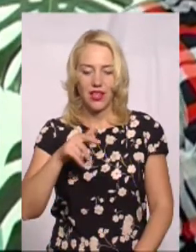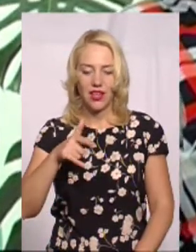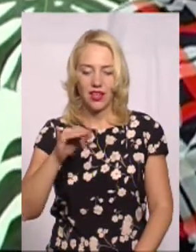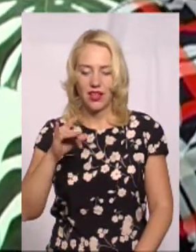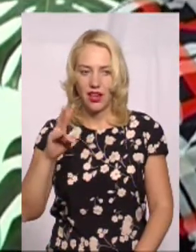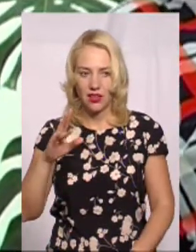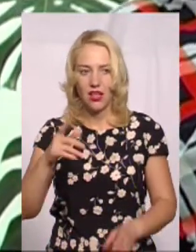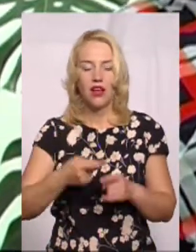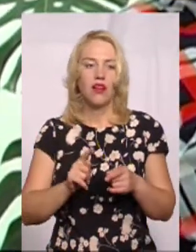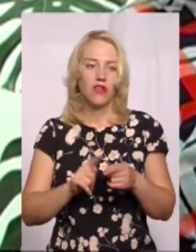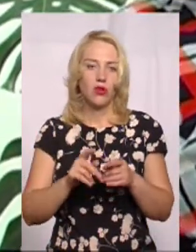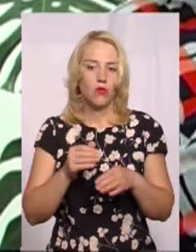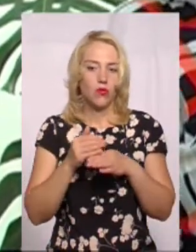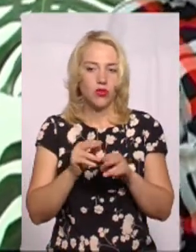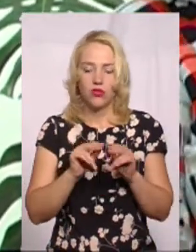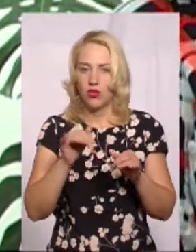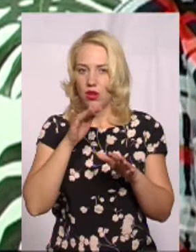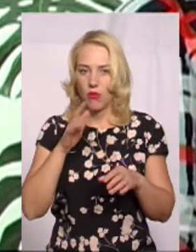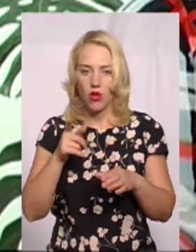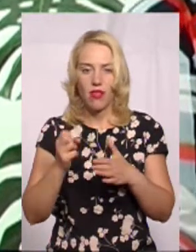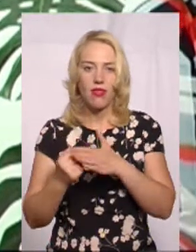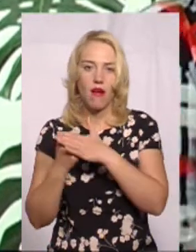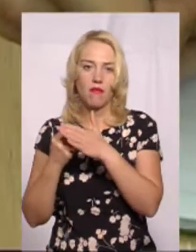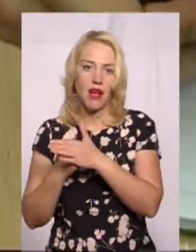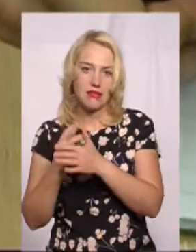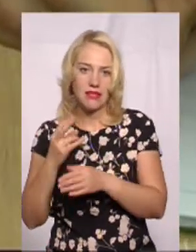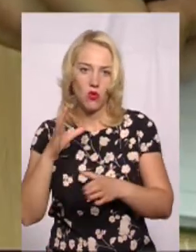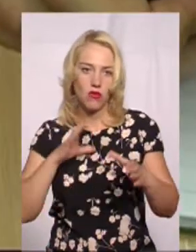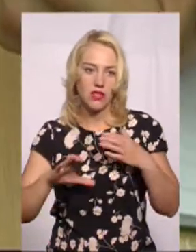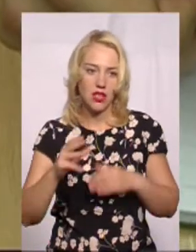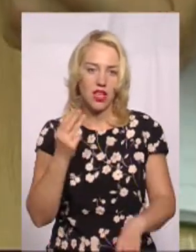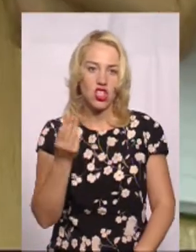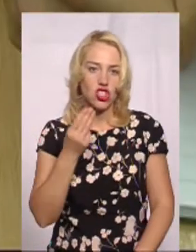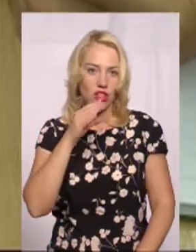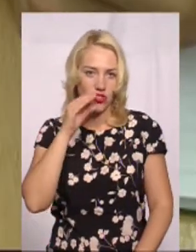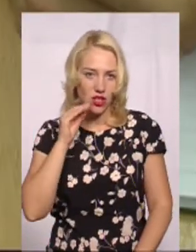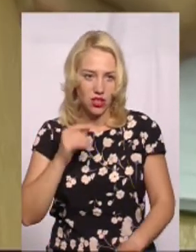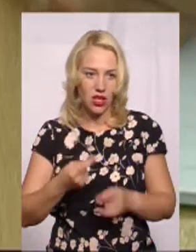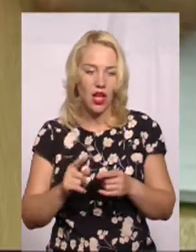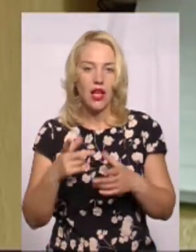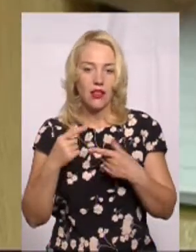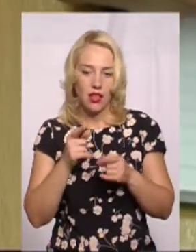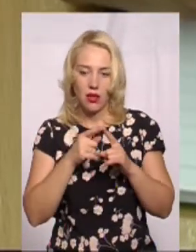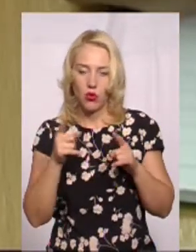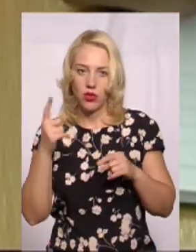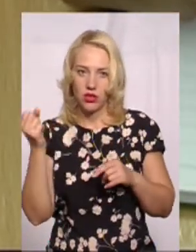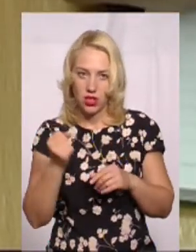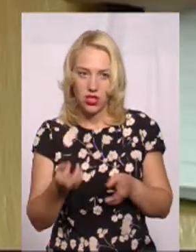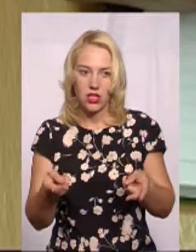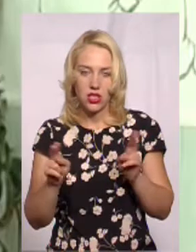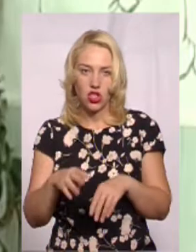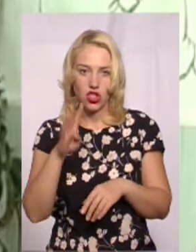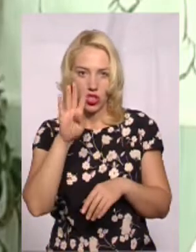на базі університету Шевченка в Києві, де протягом тижня із 6 учнів залишили 4. Владислав у цьому відборі посів 2-е